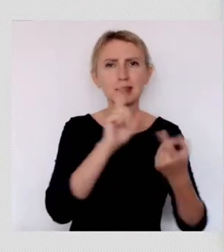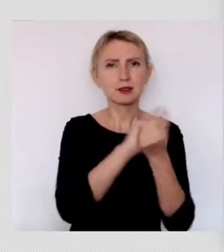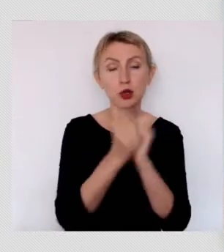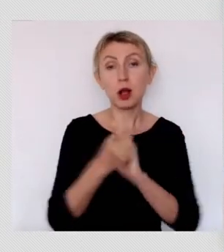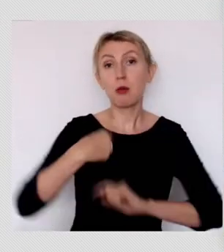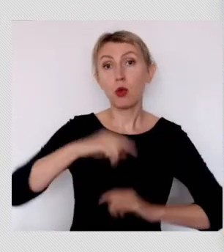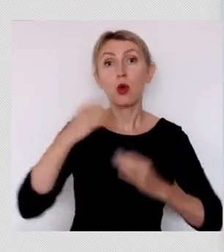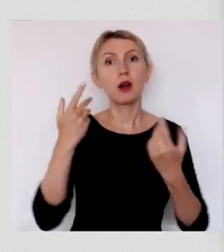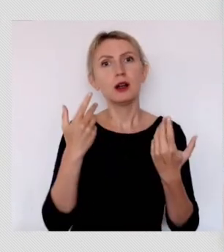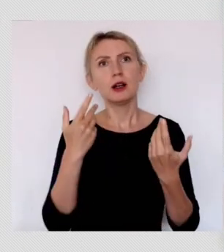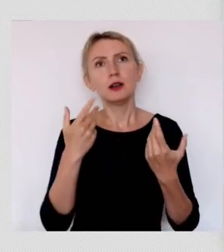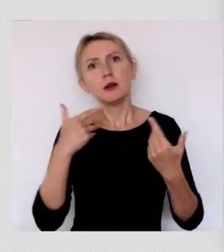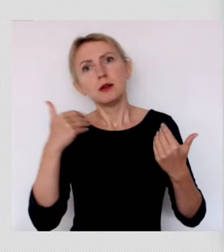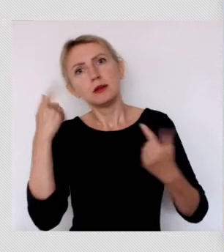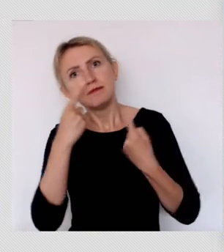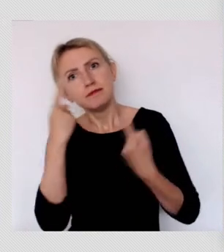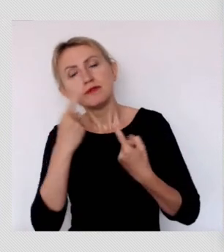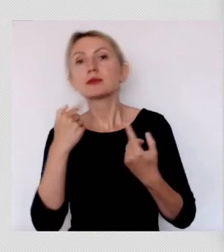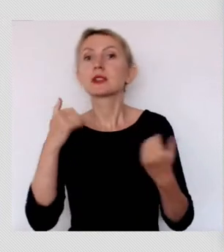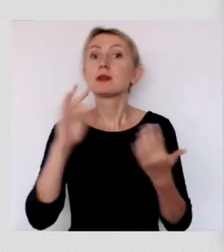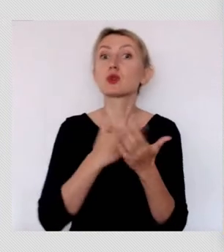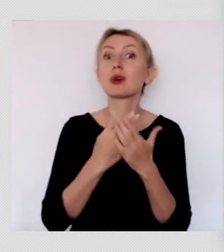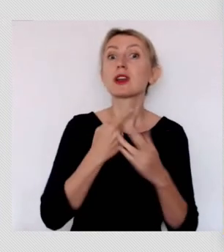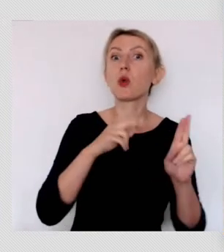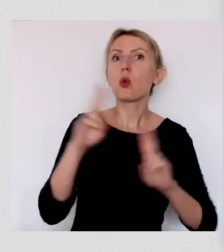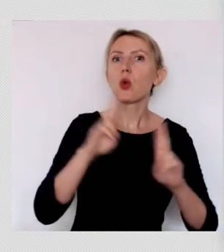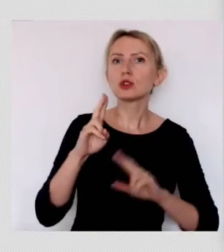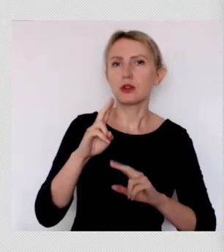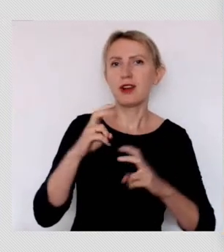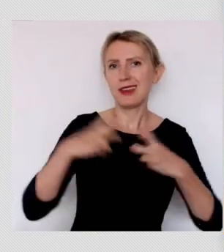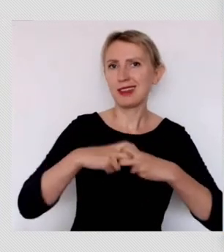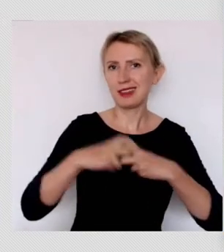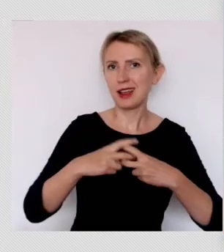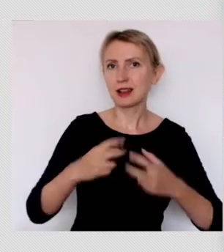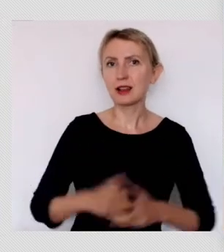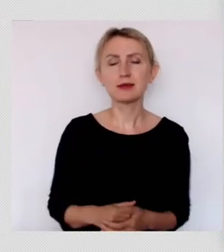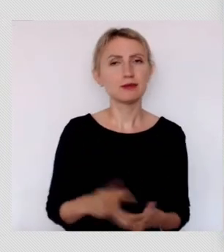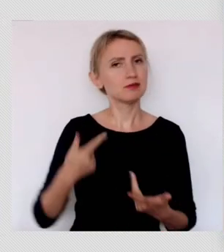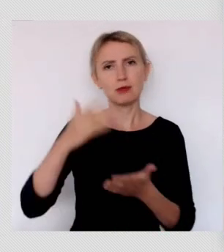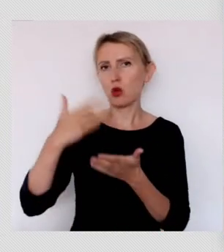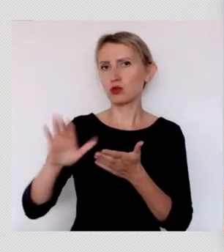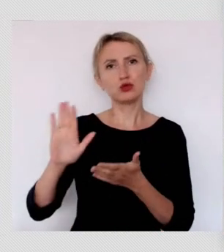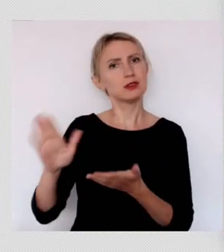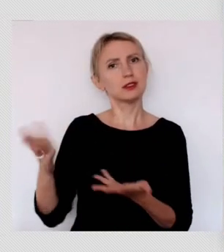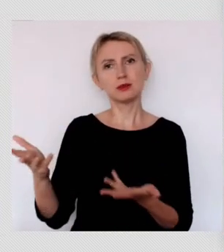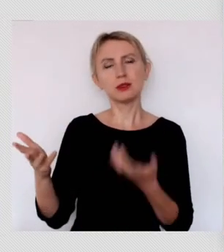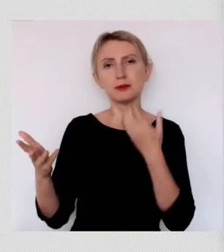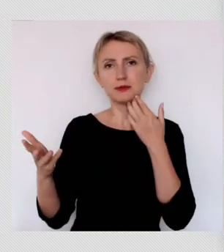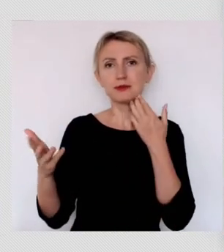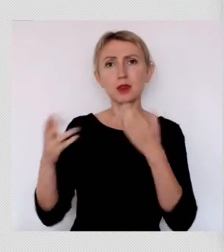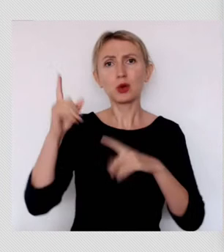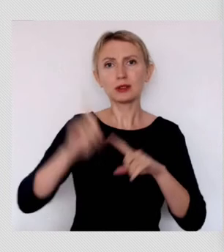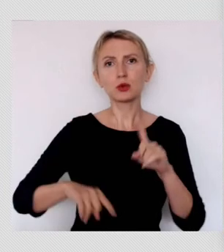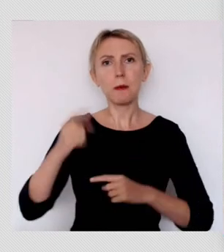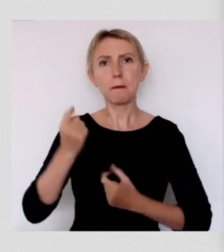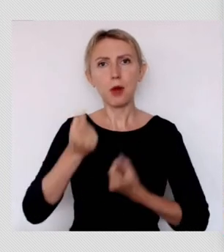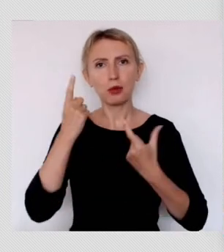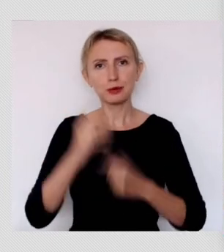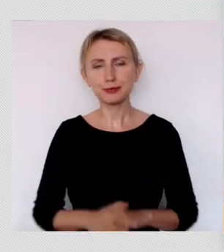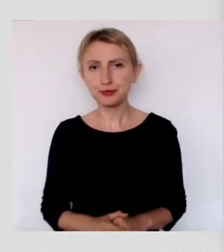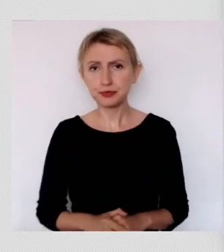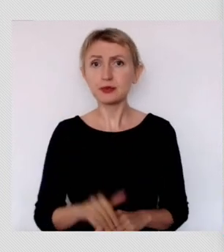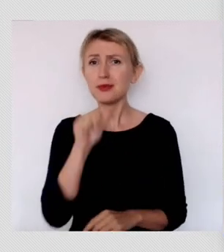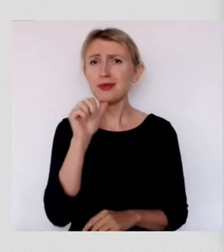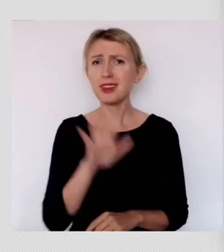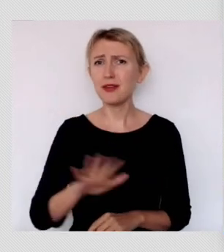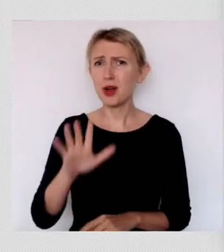możliwość prowadzenia głosowania elektronicznego. Odrzuciliśmy to jako zły pomysł. Zresztą w Europie się